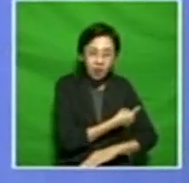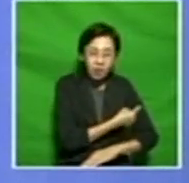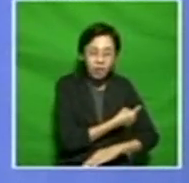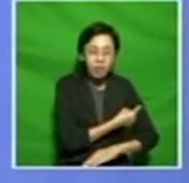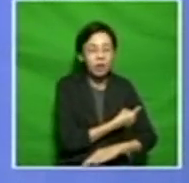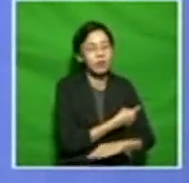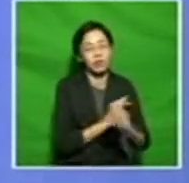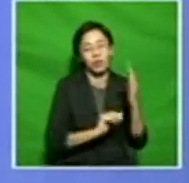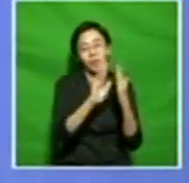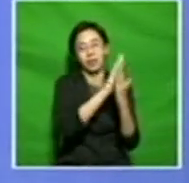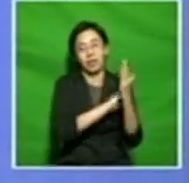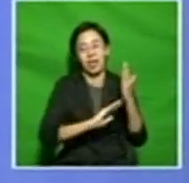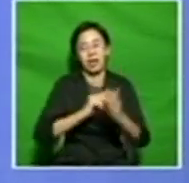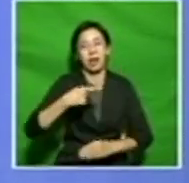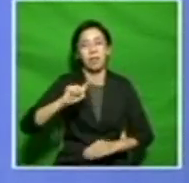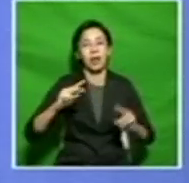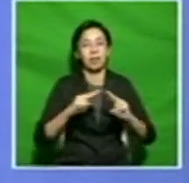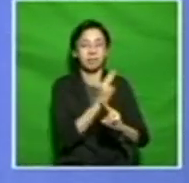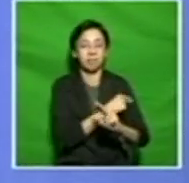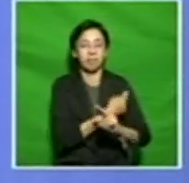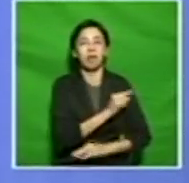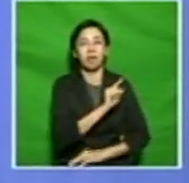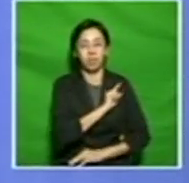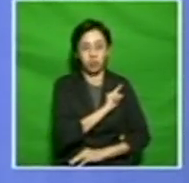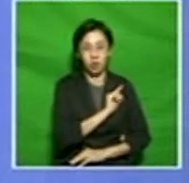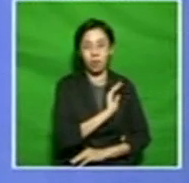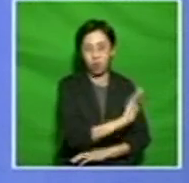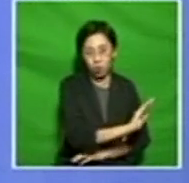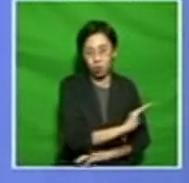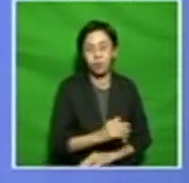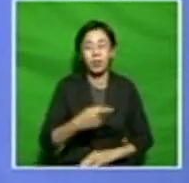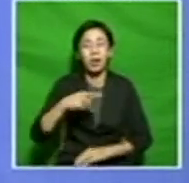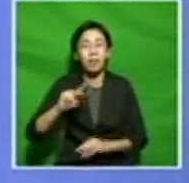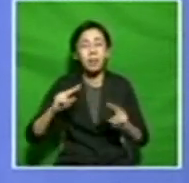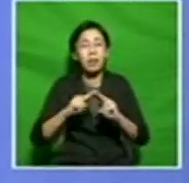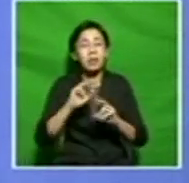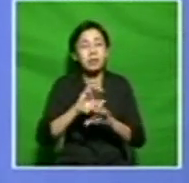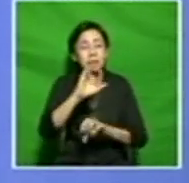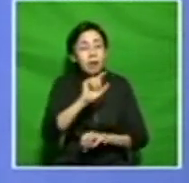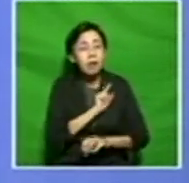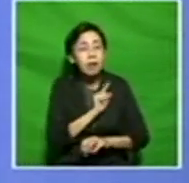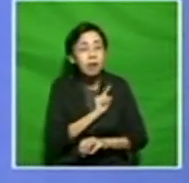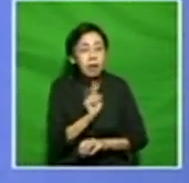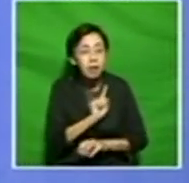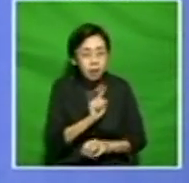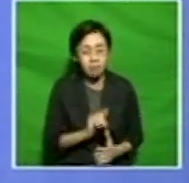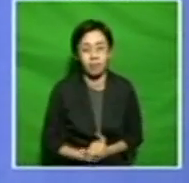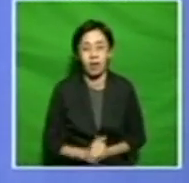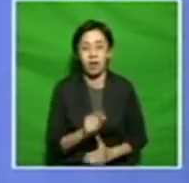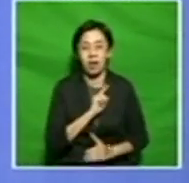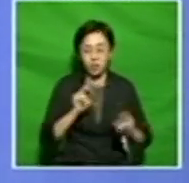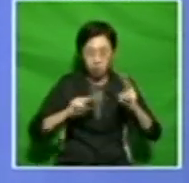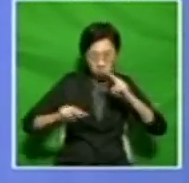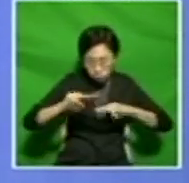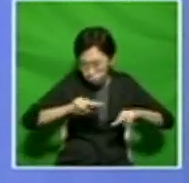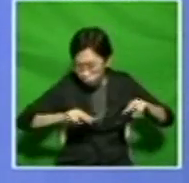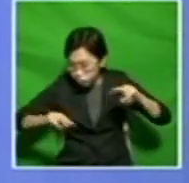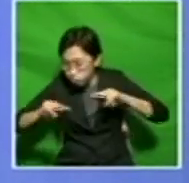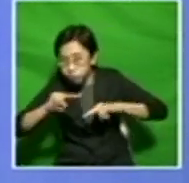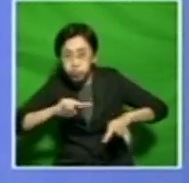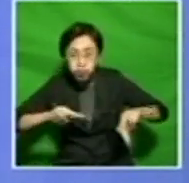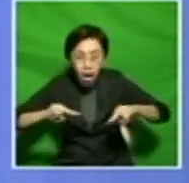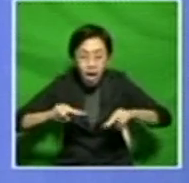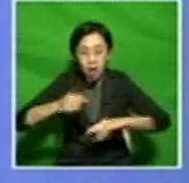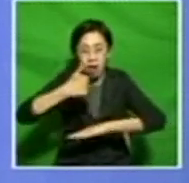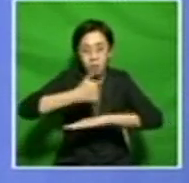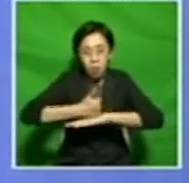วราชอาณาจักรปลัดกระทรวงมหาดไทยเป็นหัวหน้าผู้รับผิดชอบในด้านการปกครองเกี่ยวกับผู้ว่ารา